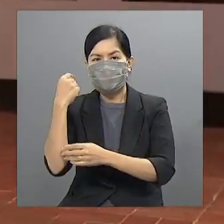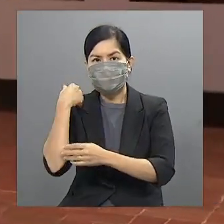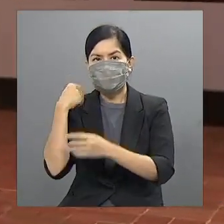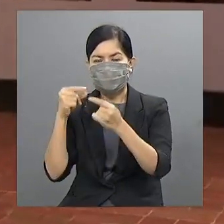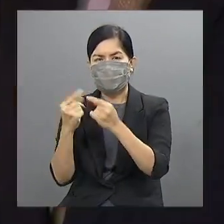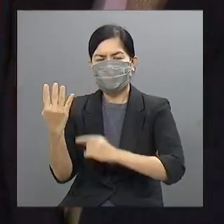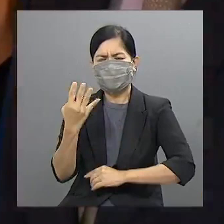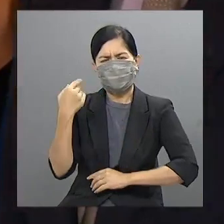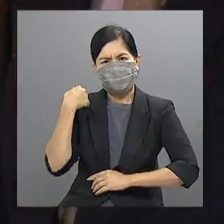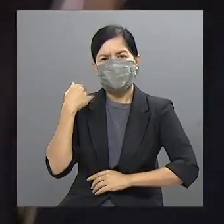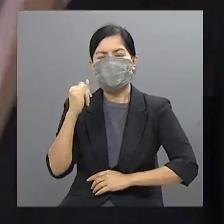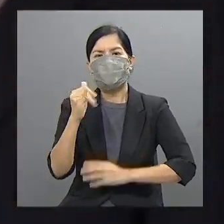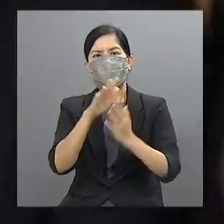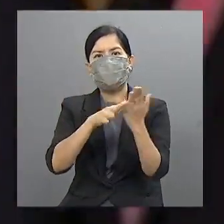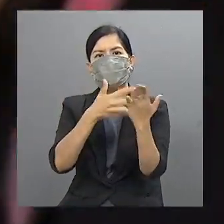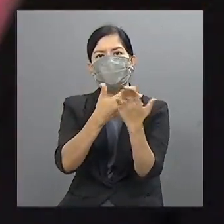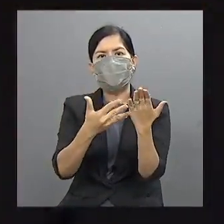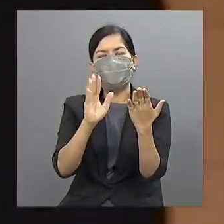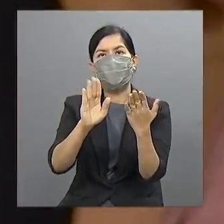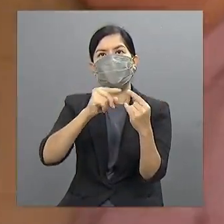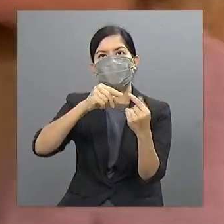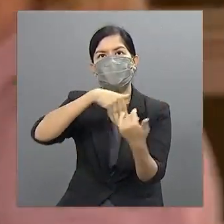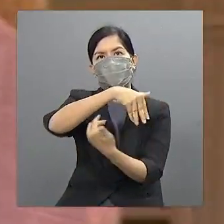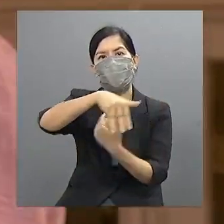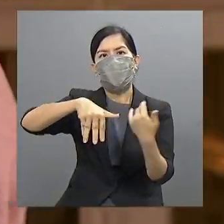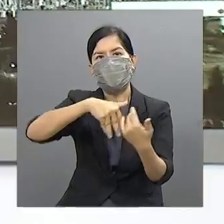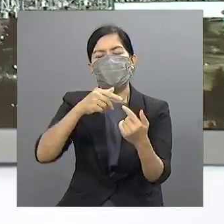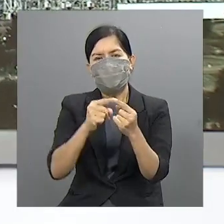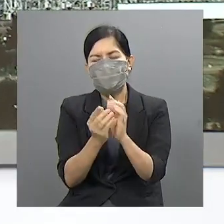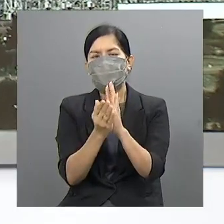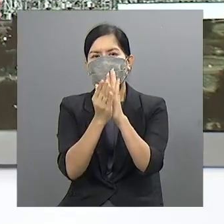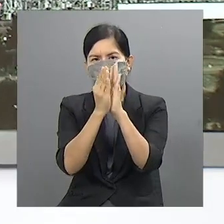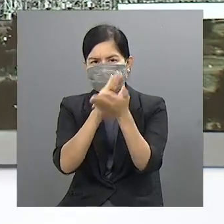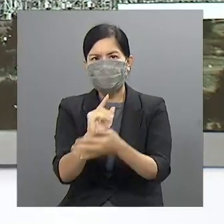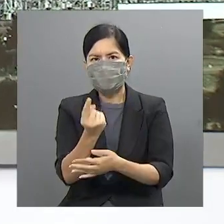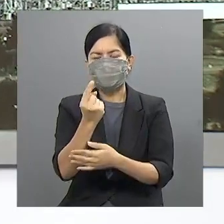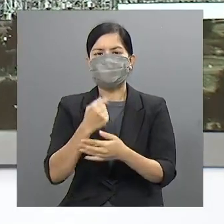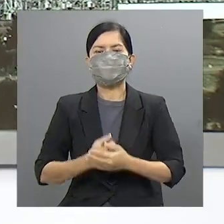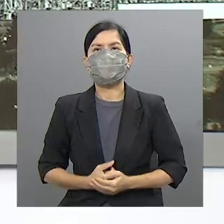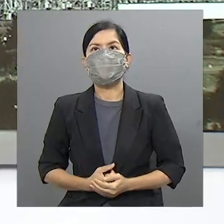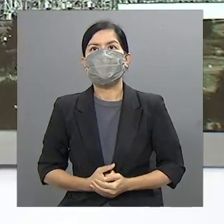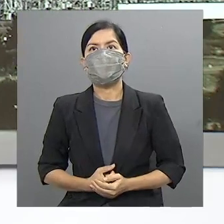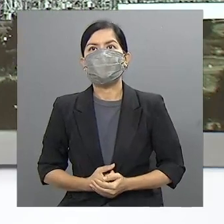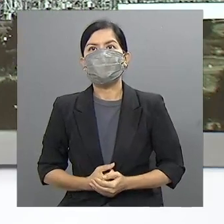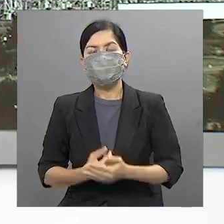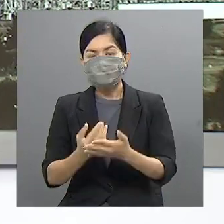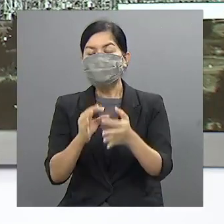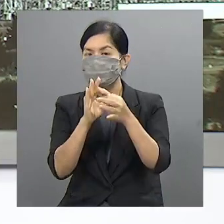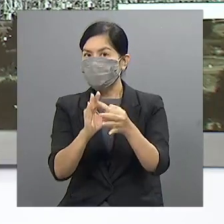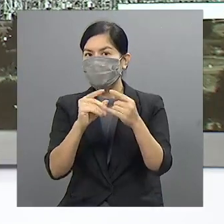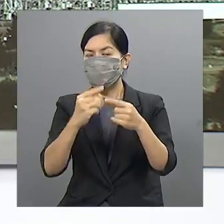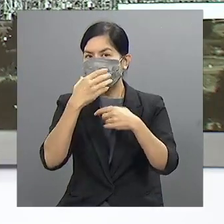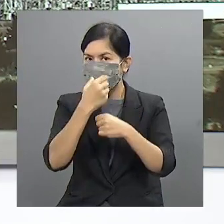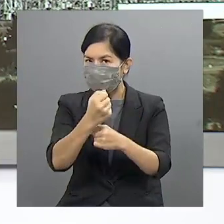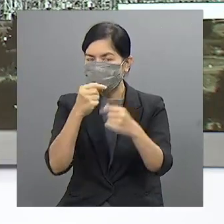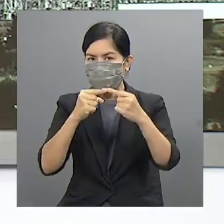ของออสเตรเลียพลิกโฉมไปจากอดีตมากเลยทีเดียวค่ะปฏิเสธไม่ได้ว่าความใส่ใจในเรื่องของสิ่งแวดล้อมของชา